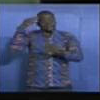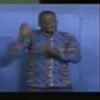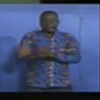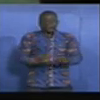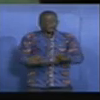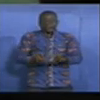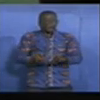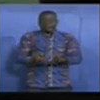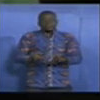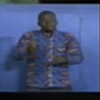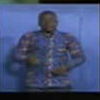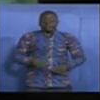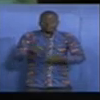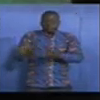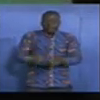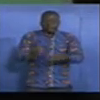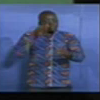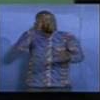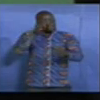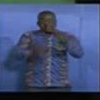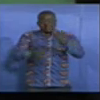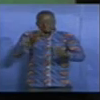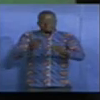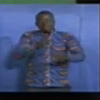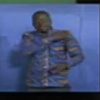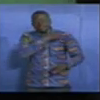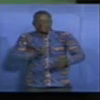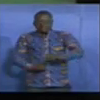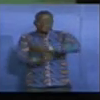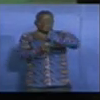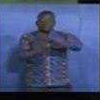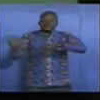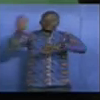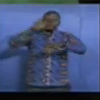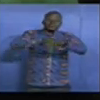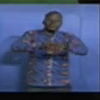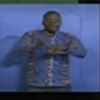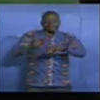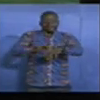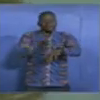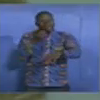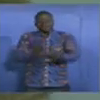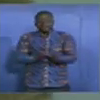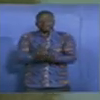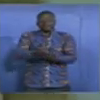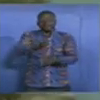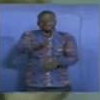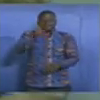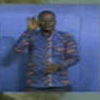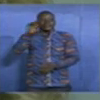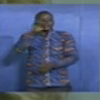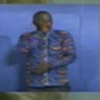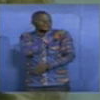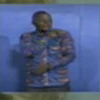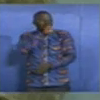leur conception de la justice et de la sécurité sont mis à nu par les co-réalisateurs Ismaël Compaoré